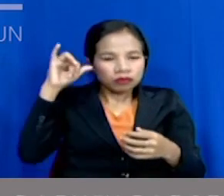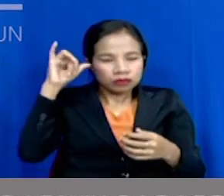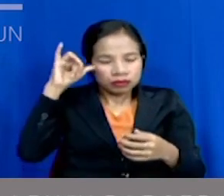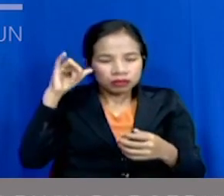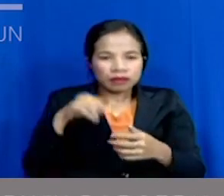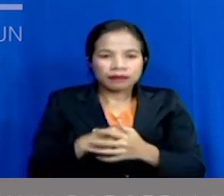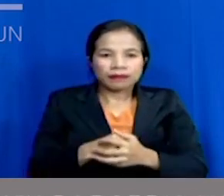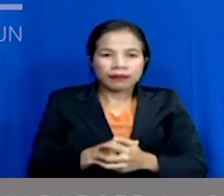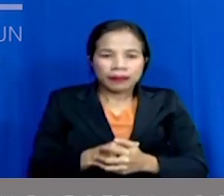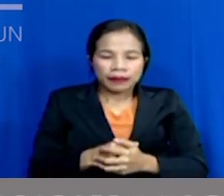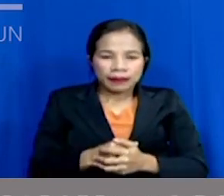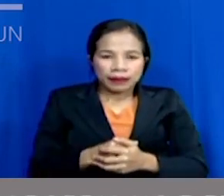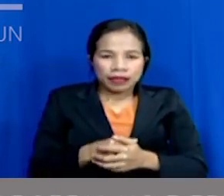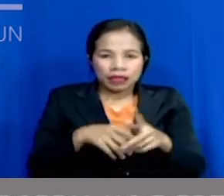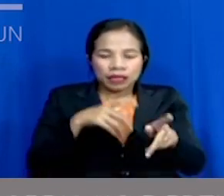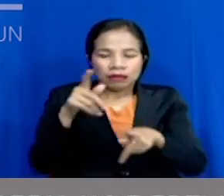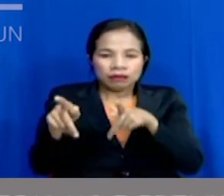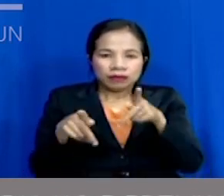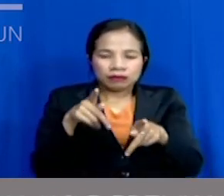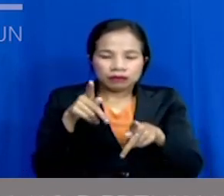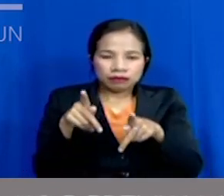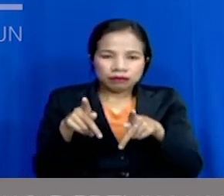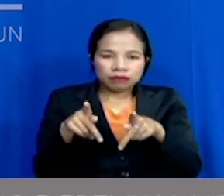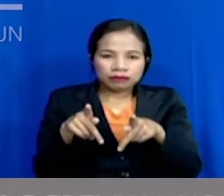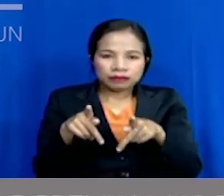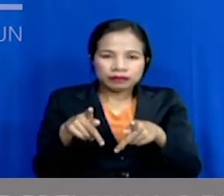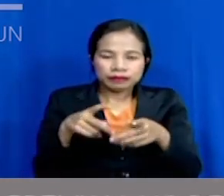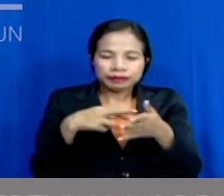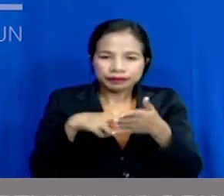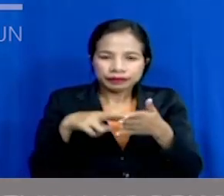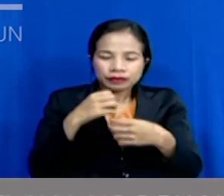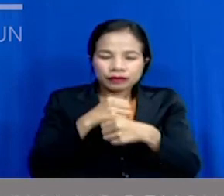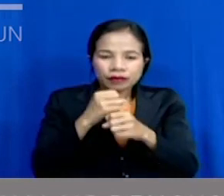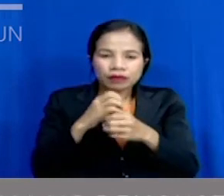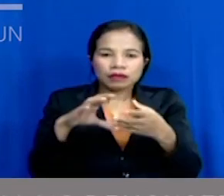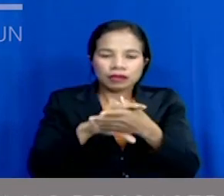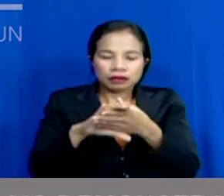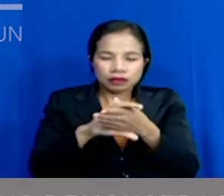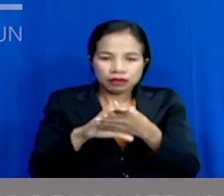ita total ne bem kita residensia nomor zaktaliza ne iha